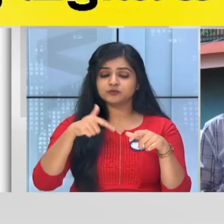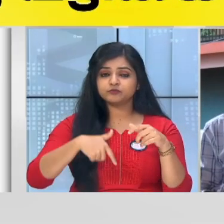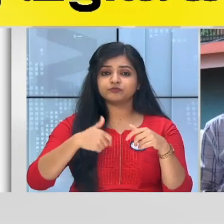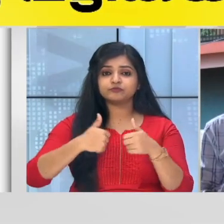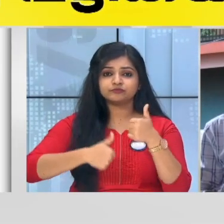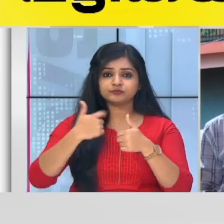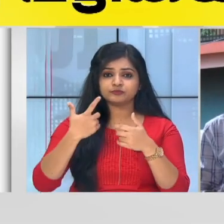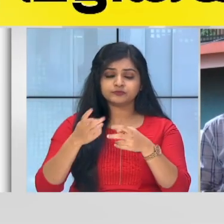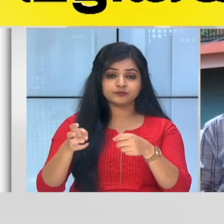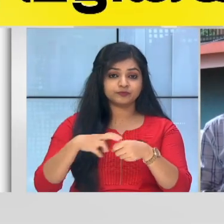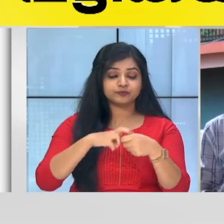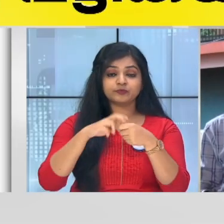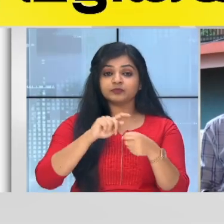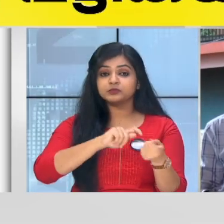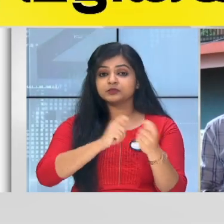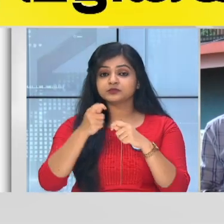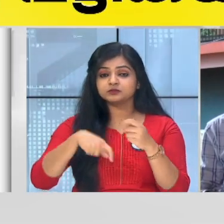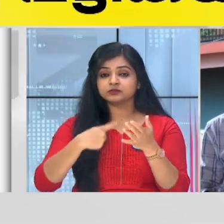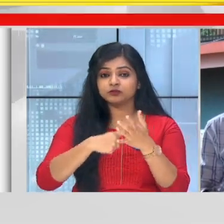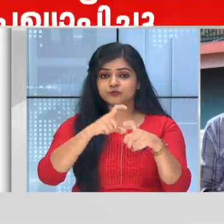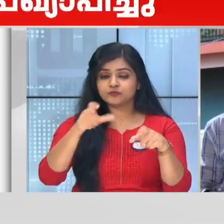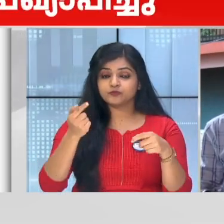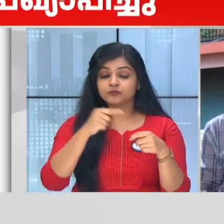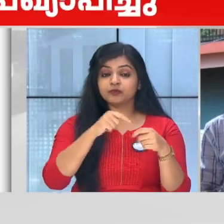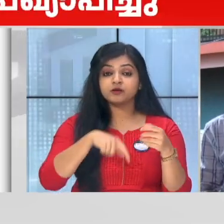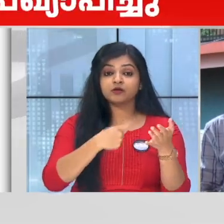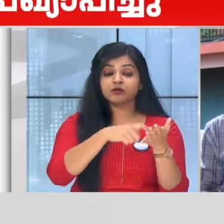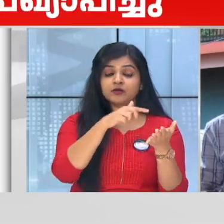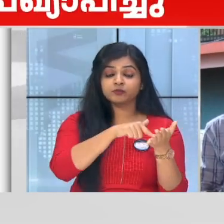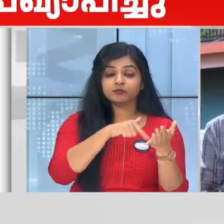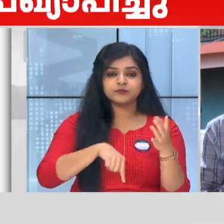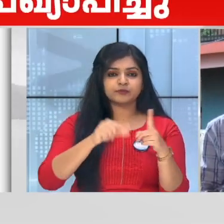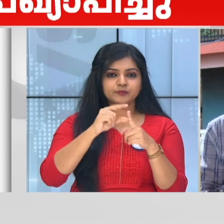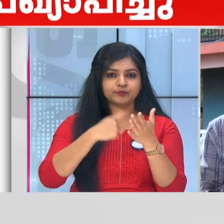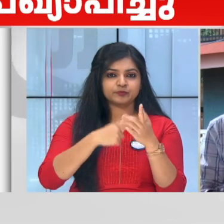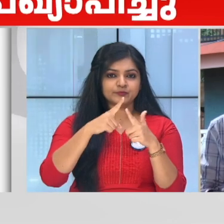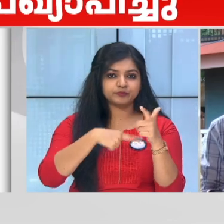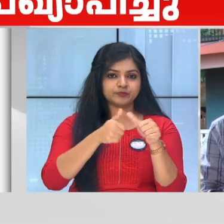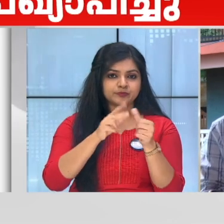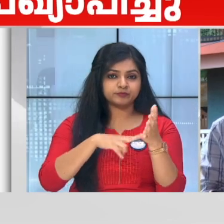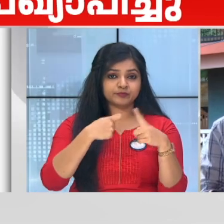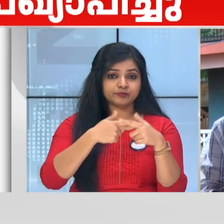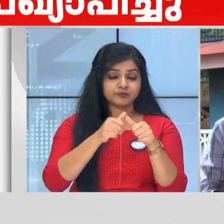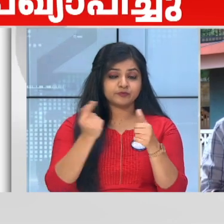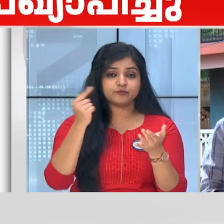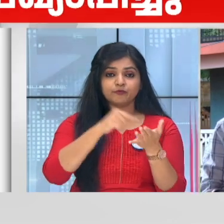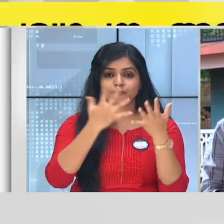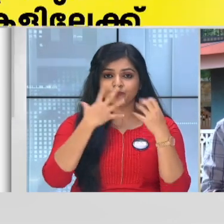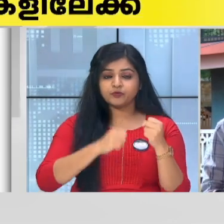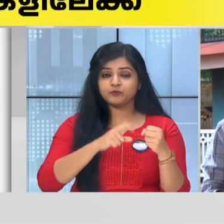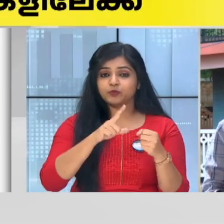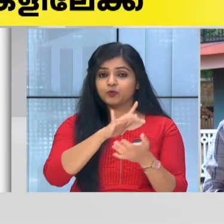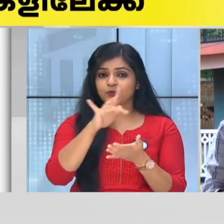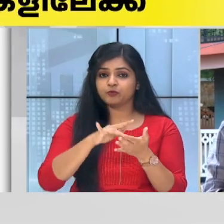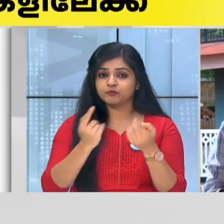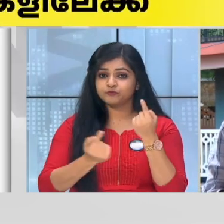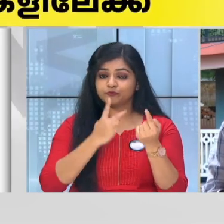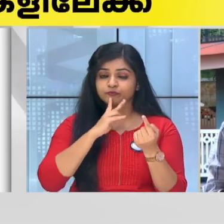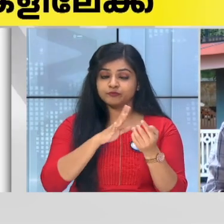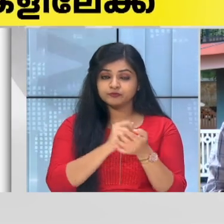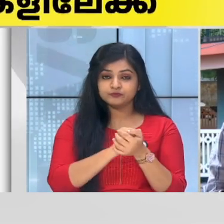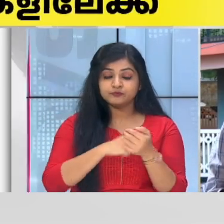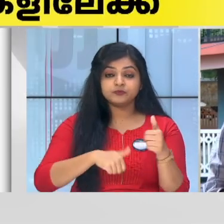തന്നെ റായ്ബറയിൽ മണ്ഡലത്തിൽ പ്രിയങ്ക ഗാന്ധിയുടെ ഒരു ആവശ്യം പ്രാദേശിക തലത്തിലടക്കം ഉയർന്നിരുന്നു. അപ്പോഴും അമേഠിയിലും രാഹുൽ ഗാന്ധിയുടെ പേര് തന്നെയാണ് കോൺഗ്രസ് നേതൃത്വം